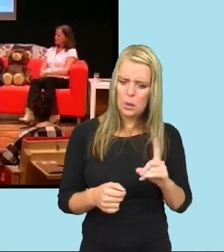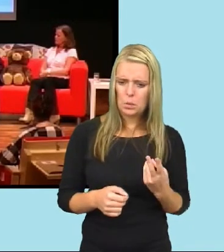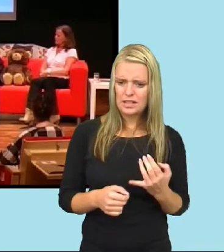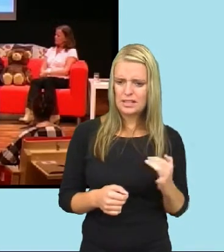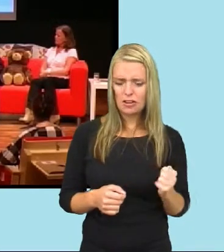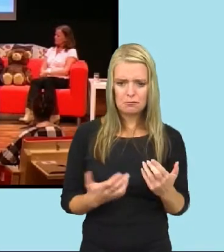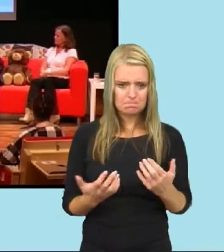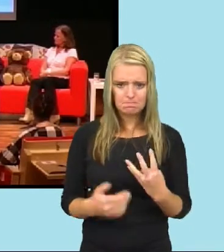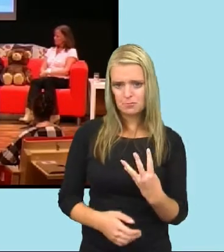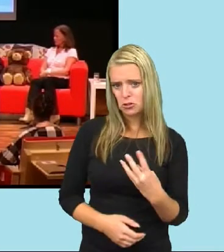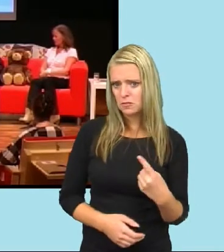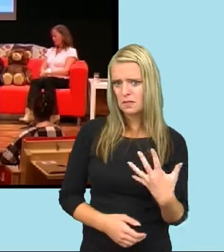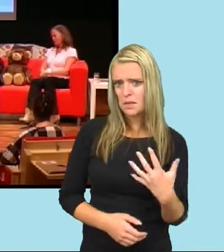kanske.